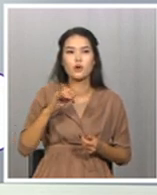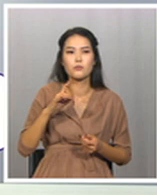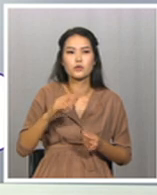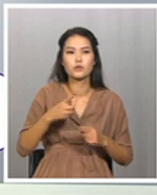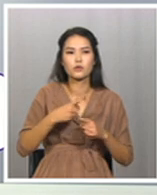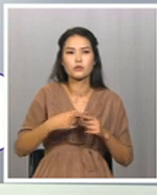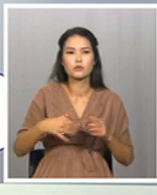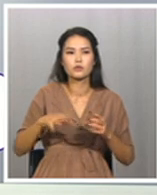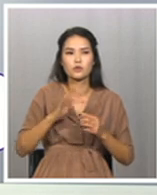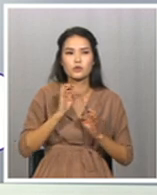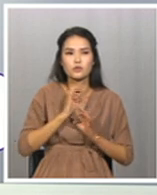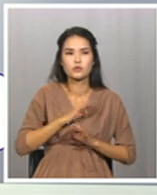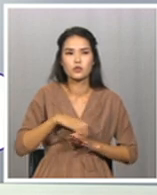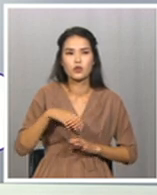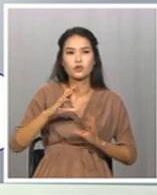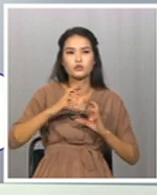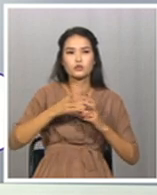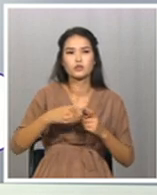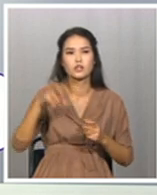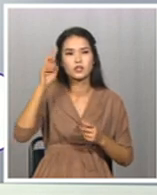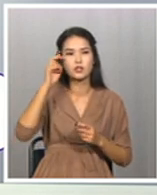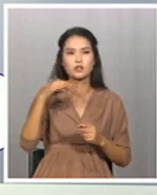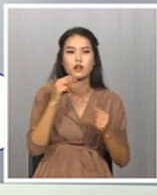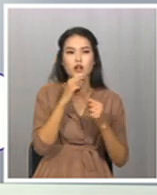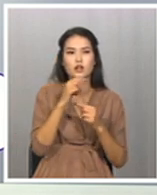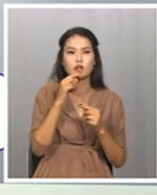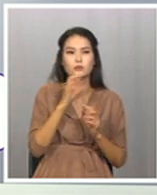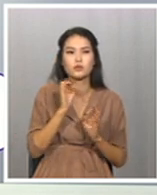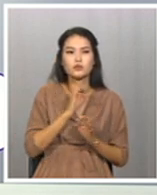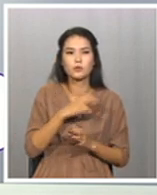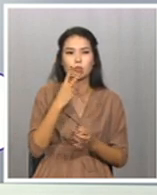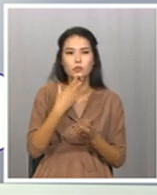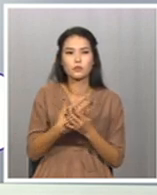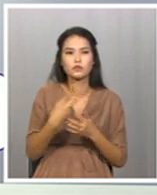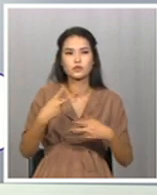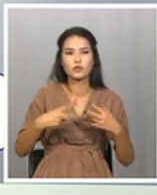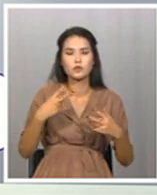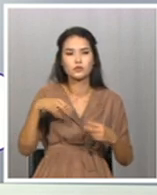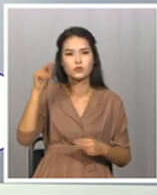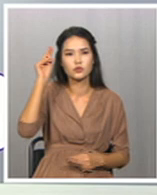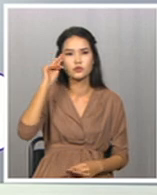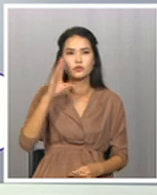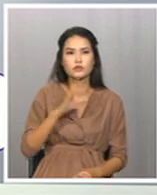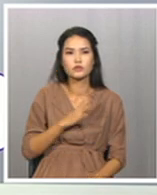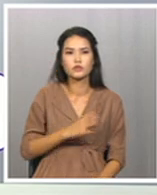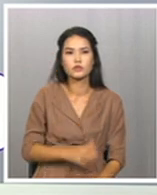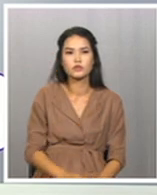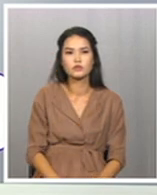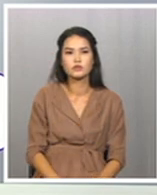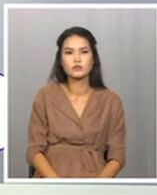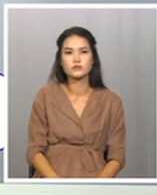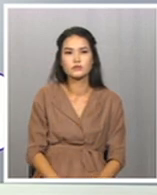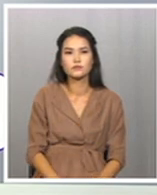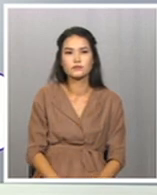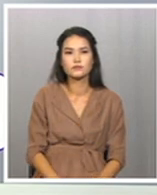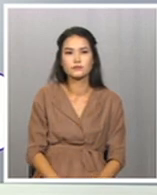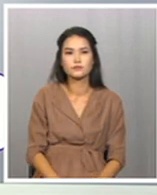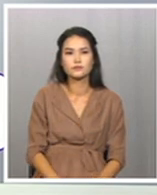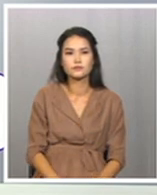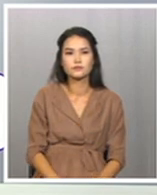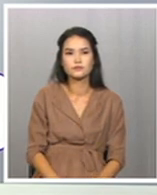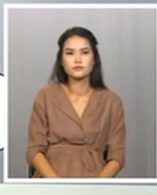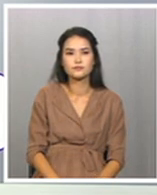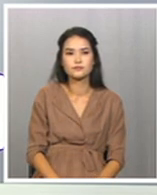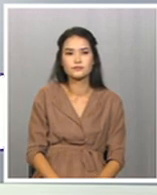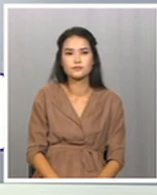қосымша қамту негізінде дүниежүзі елдерінің экономикалық даму көрсеткіштерін салыстыруды үйрендіңіздер.